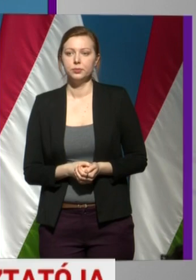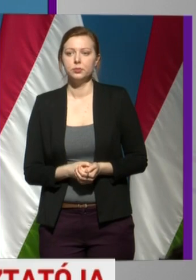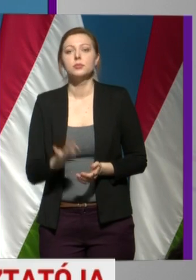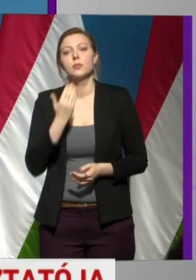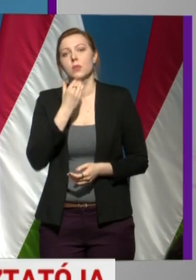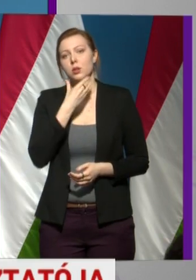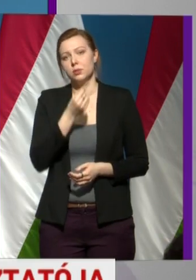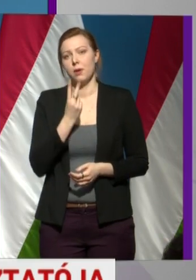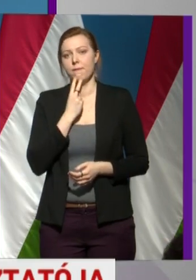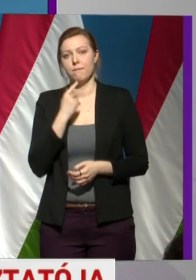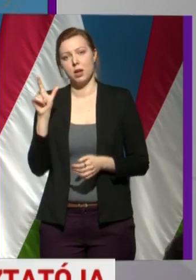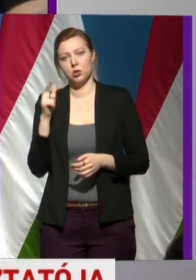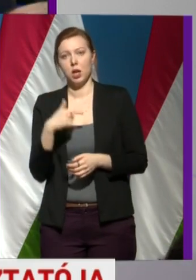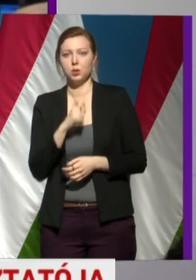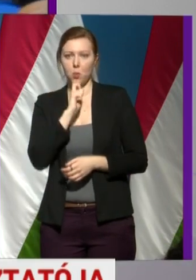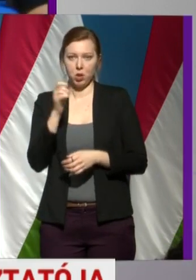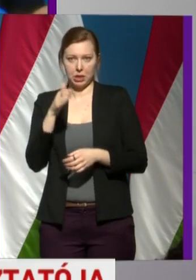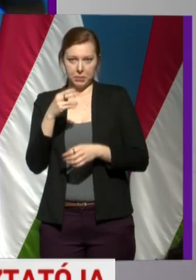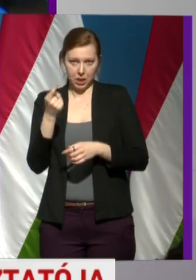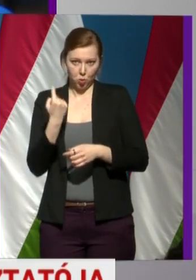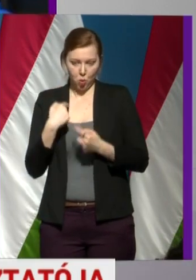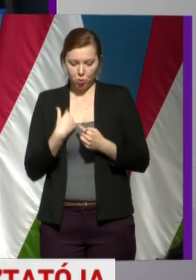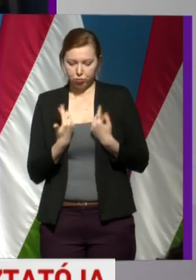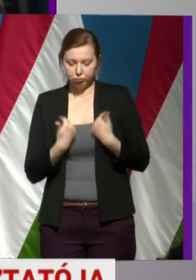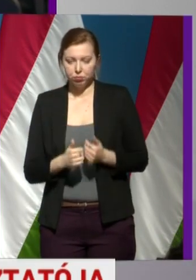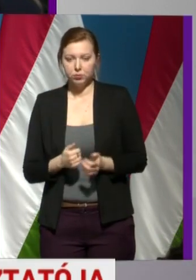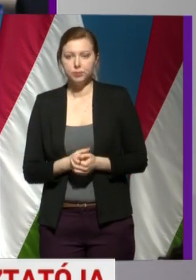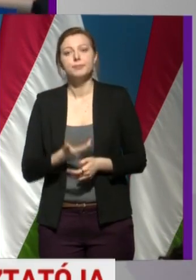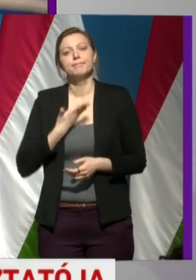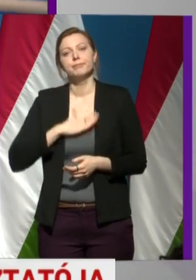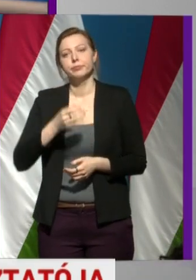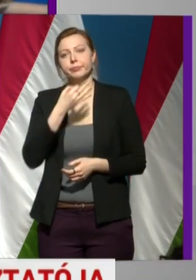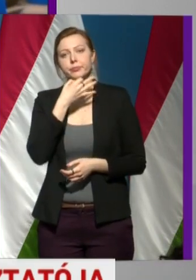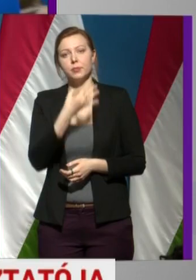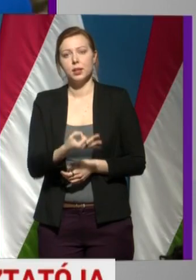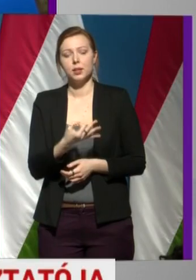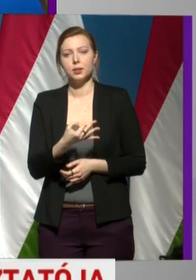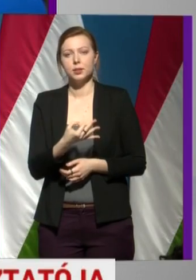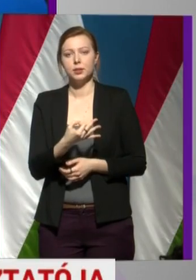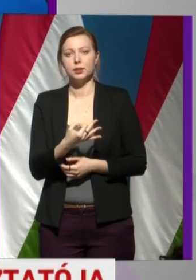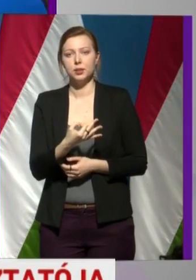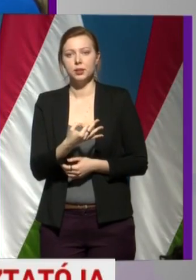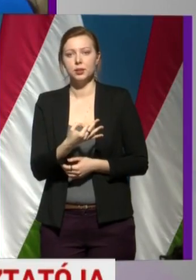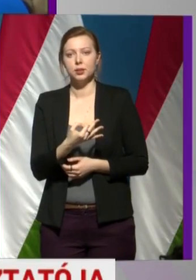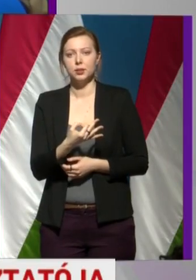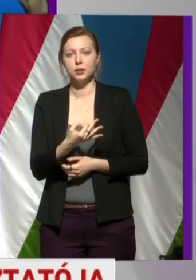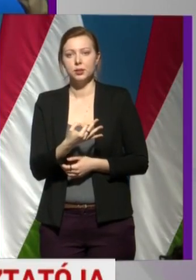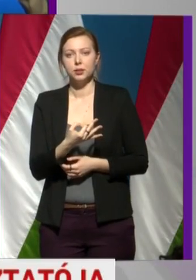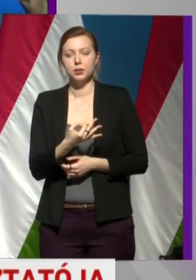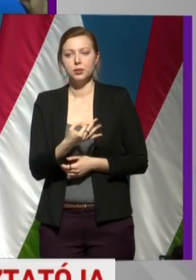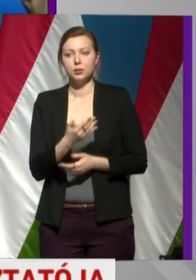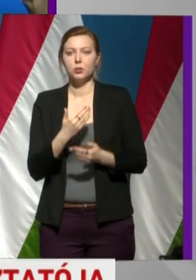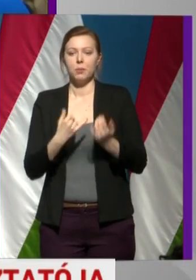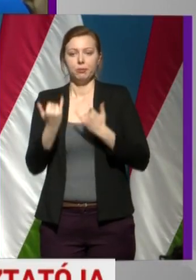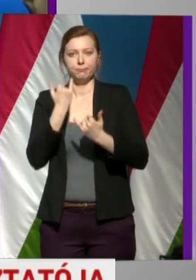Köszönöm szépen, Veres László, Magyar Nemzettől vagyok, és én azt szeretném megkérdezni, hogy ugye